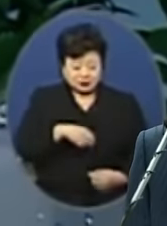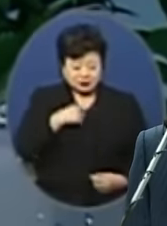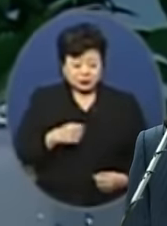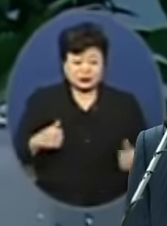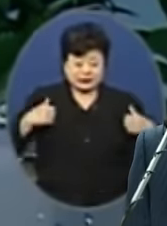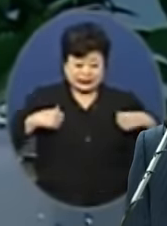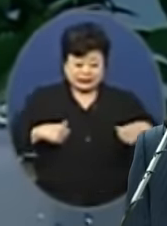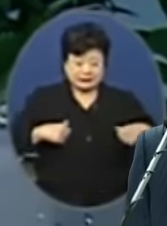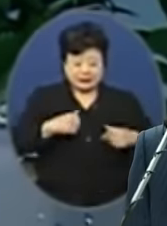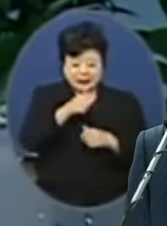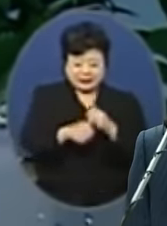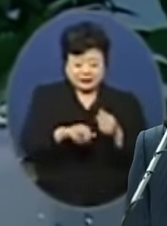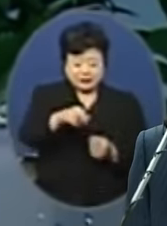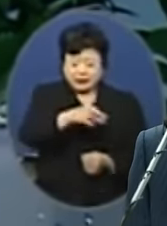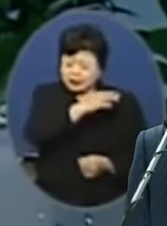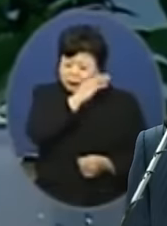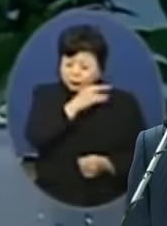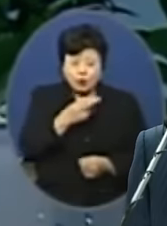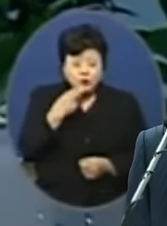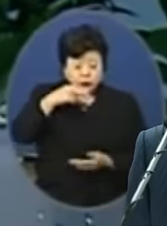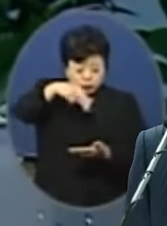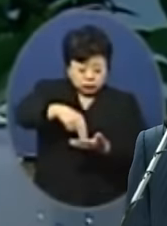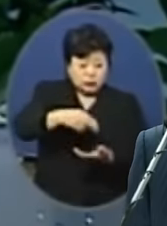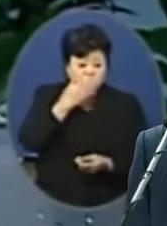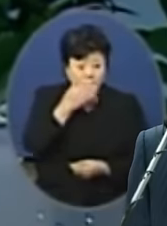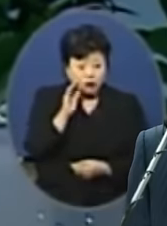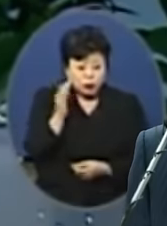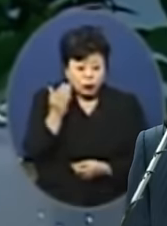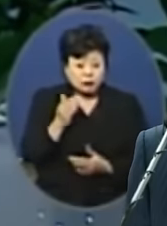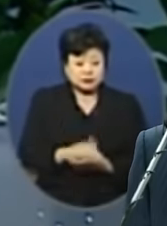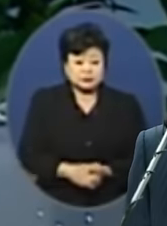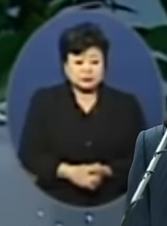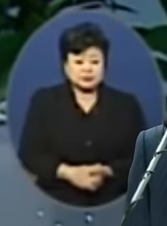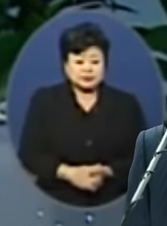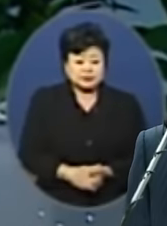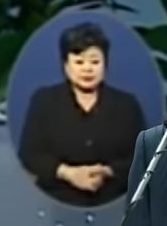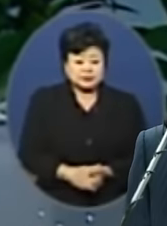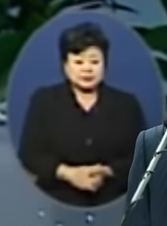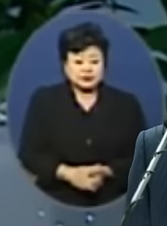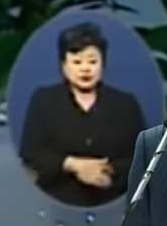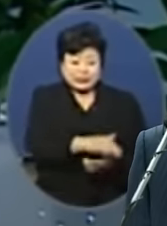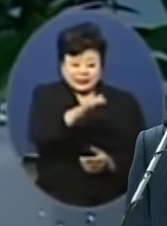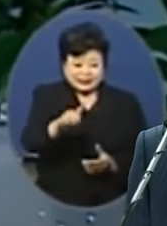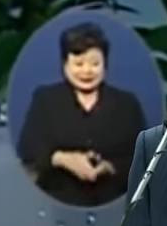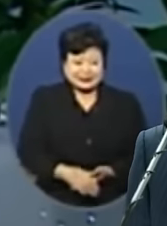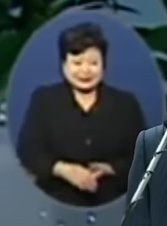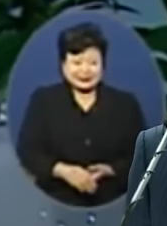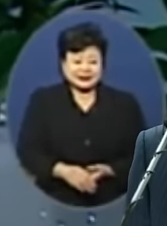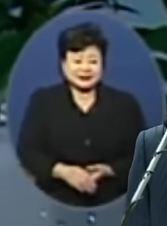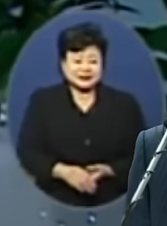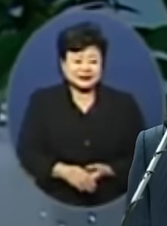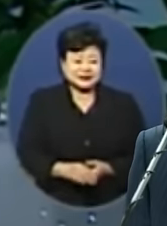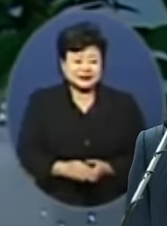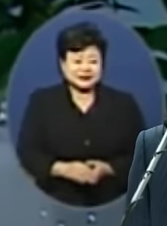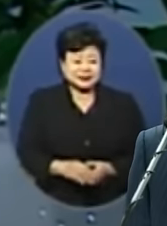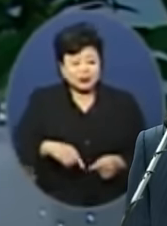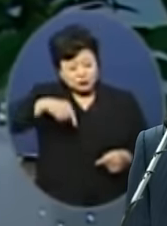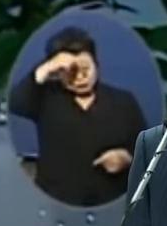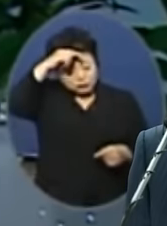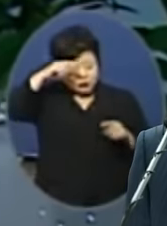옷을 입으면 하나님 앞에 부끄럼 없이 설 수 있는 것을 말하는 것입니다. 우리가 음력 설을